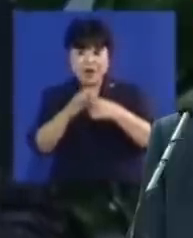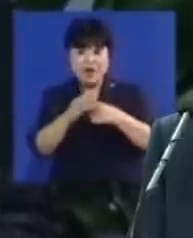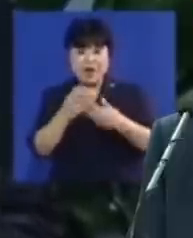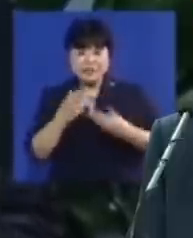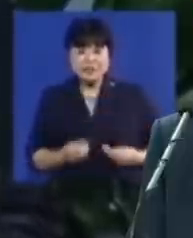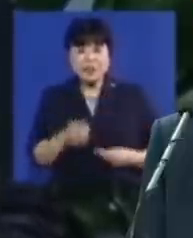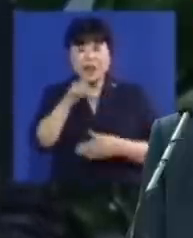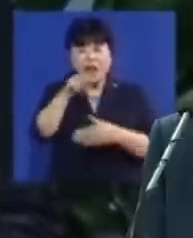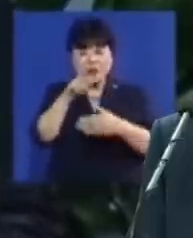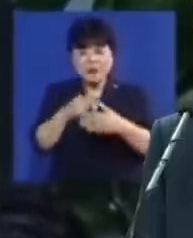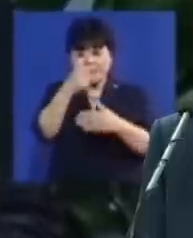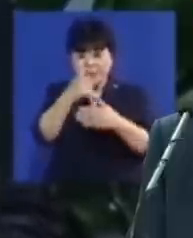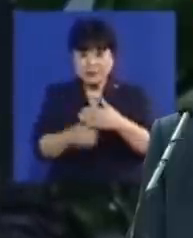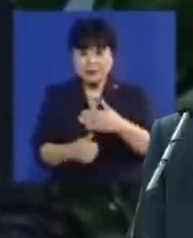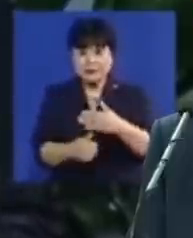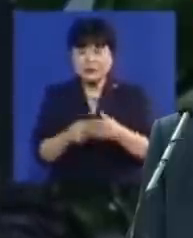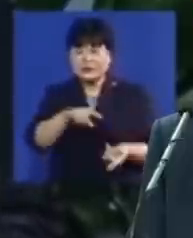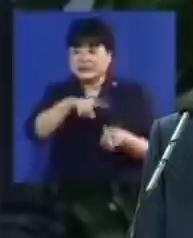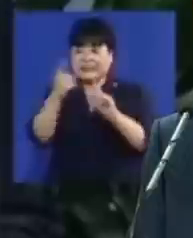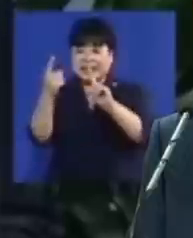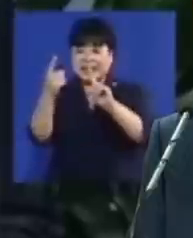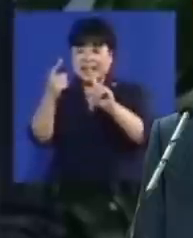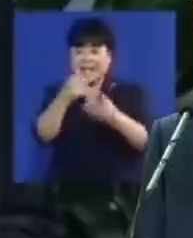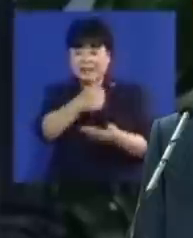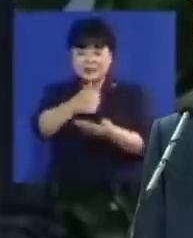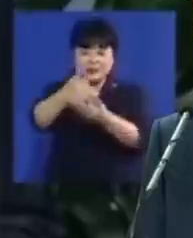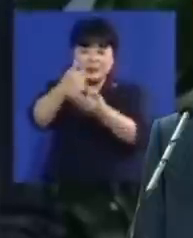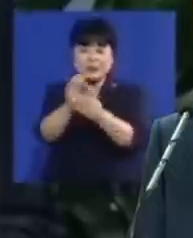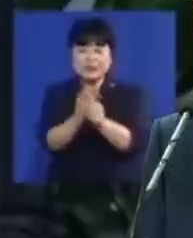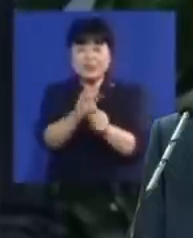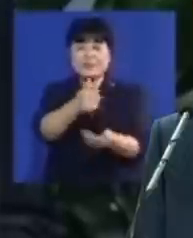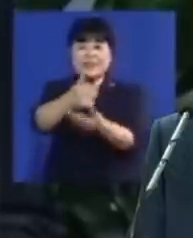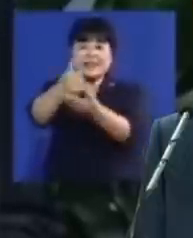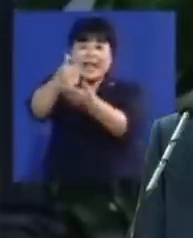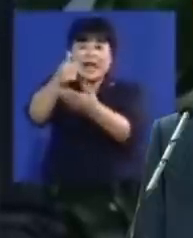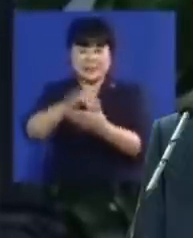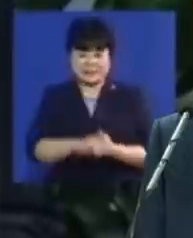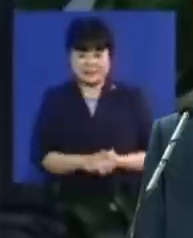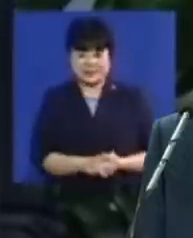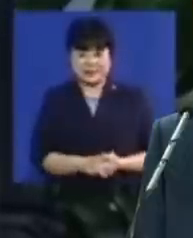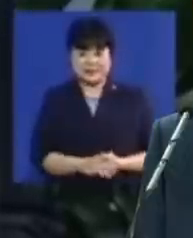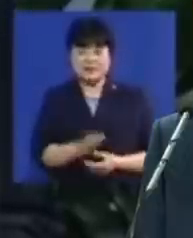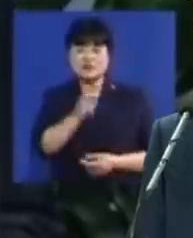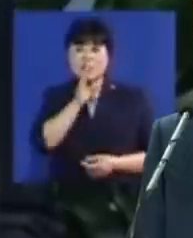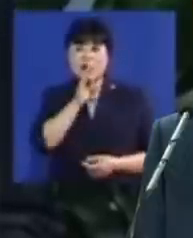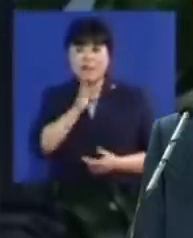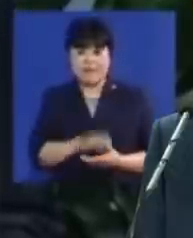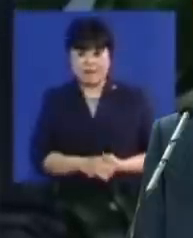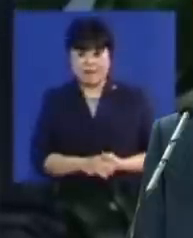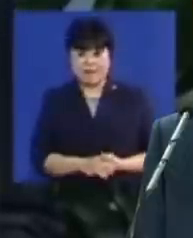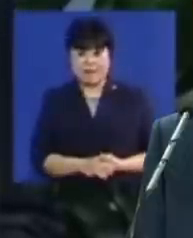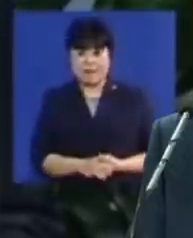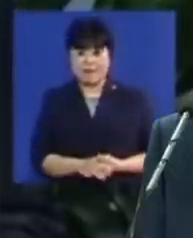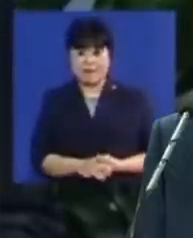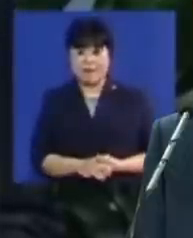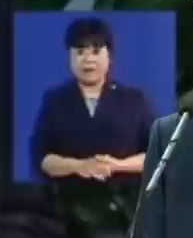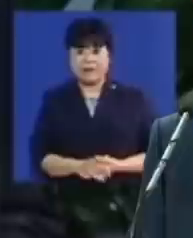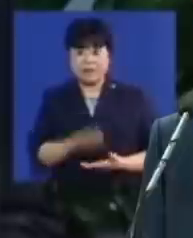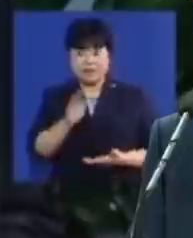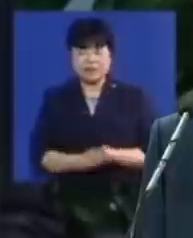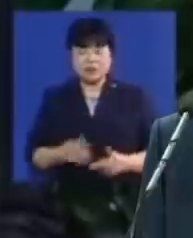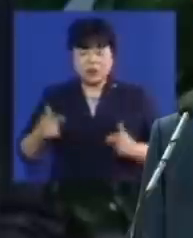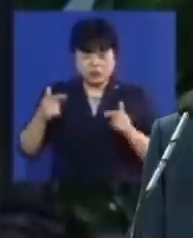절망 가운데서 살아 일어나서 주님을 섬기겠다고 했는데 진짜로 열이 떨어지고